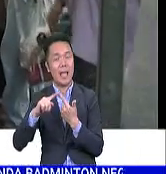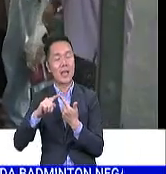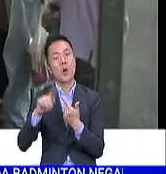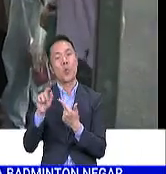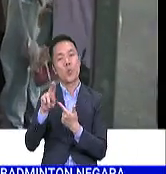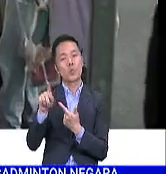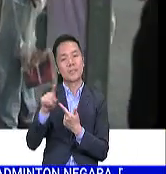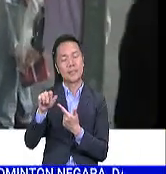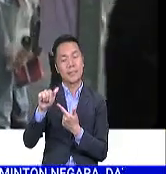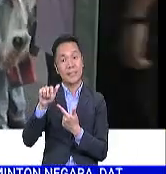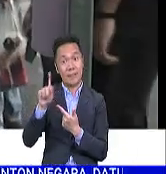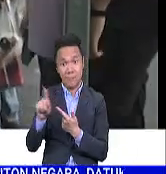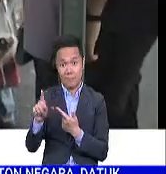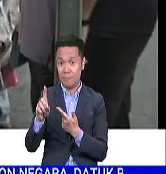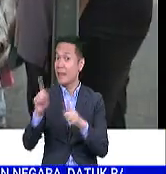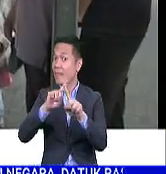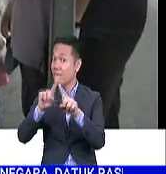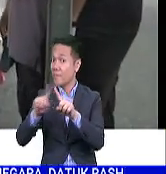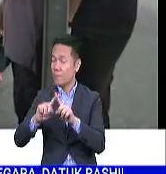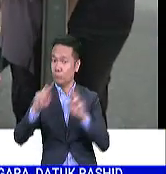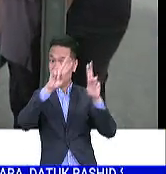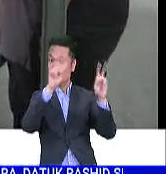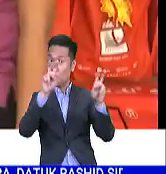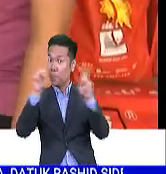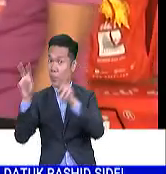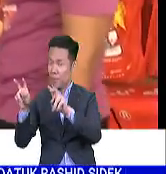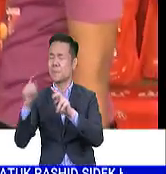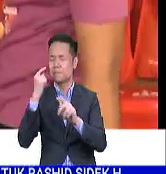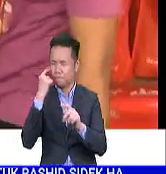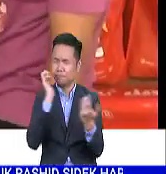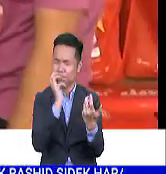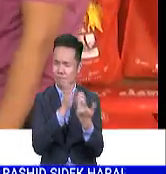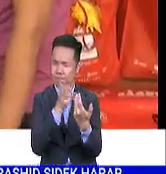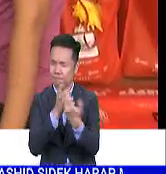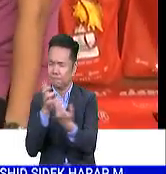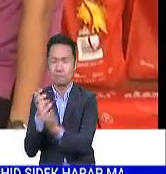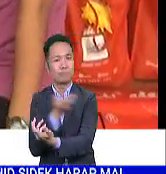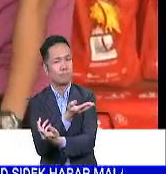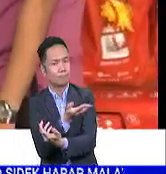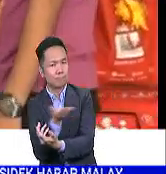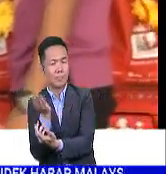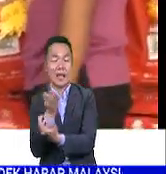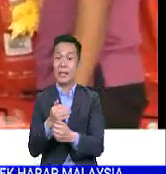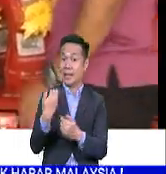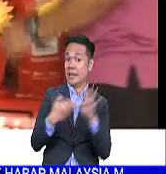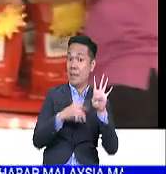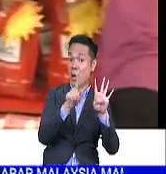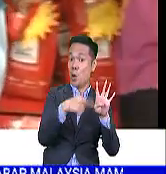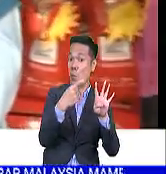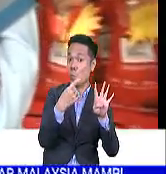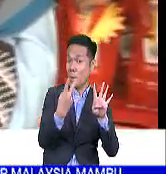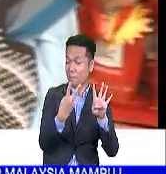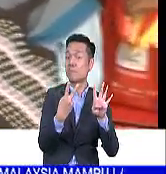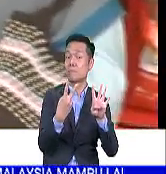Yaakob Yusra dengan tajuk-tajuk yang telah pun kita fikirkan kepada penonton. Dan 5 hari bulan nanti kita akan